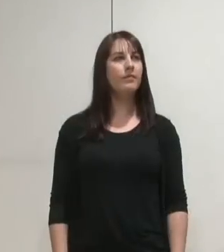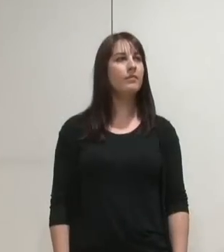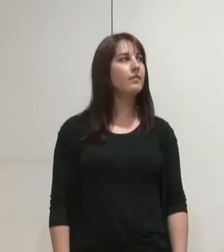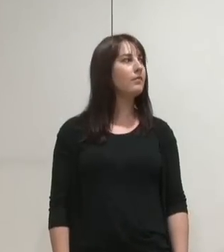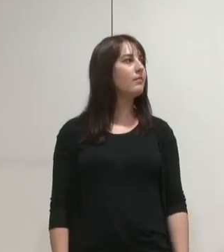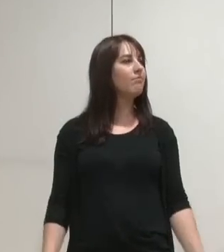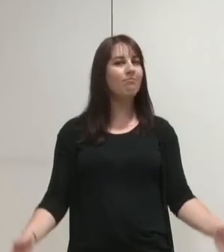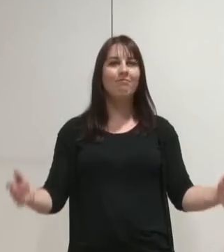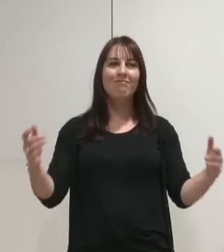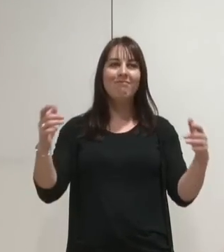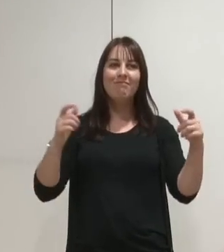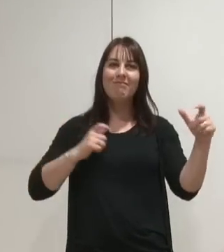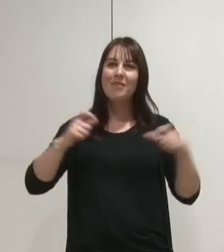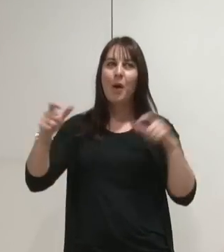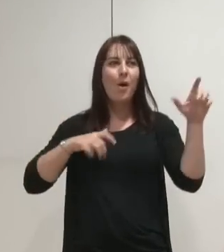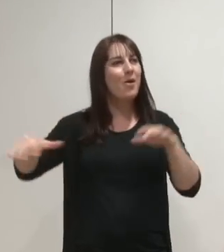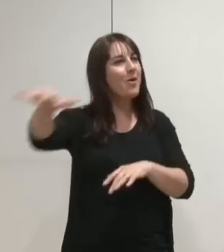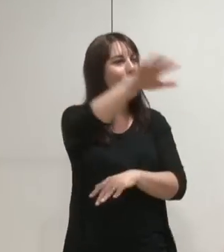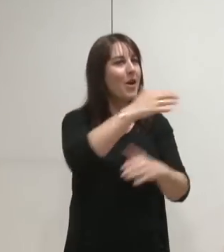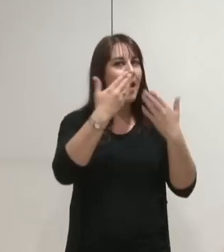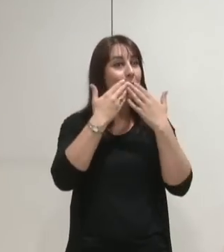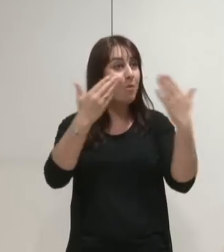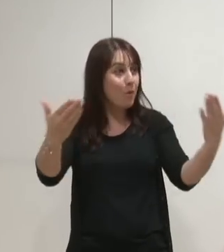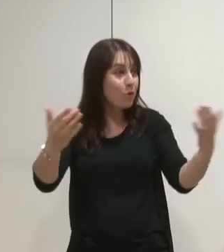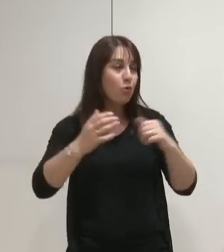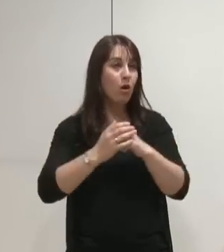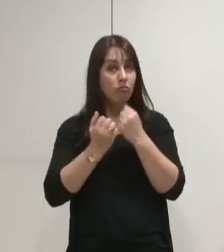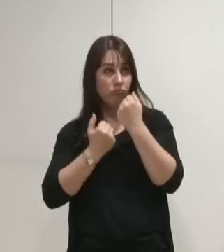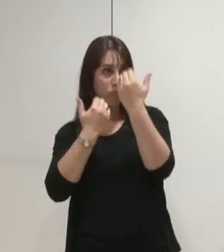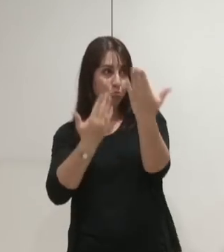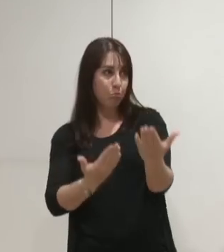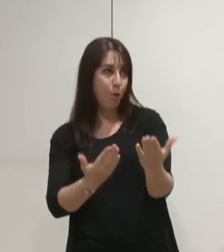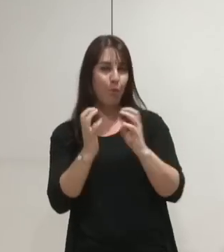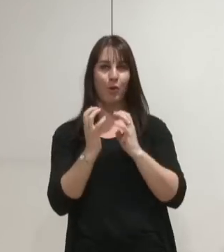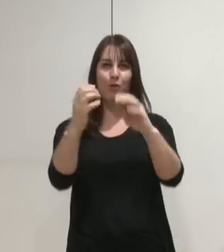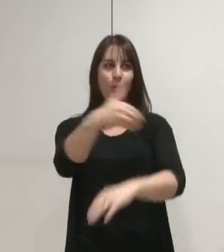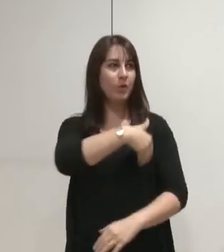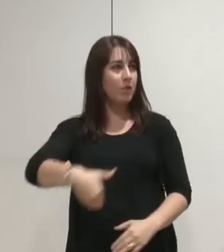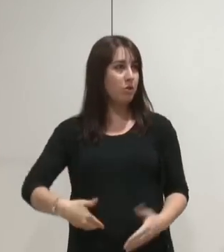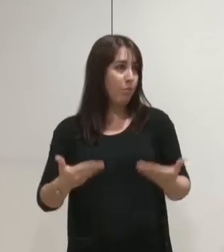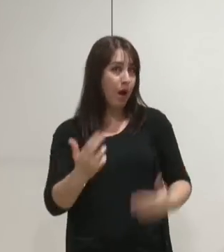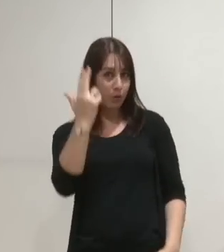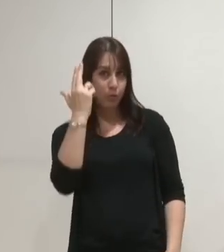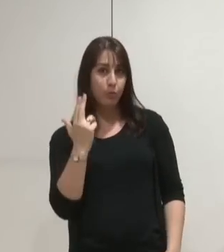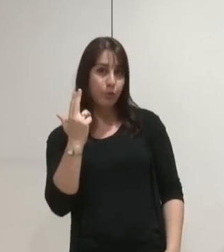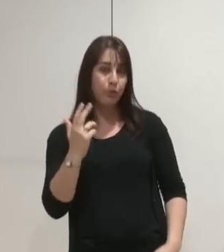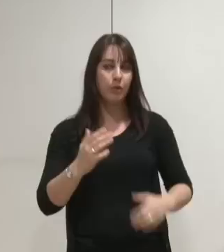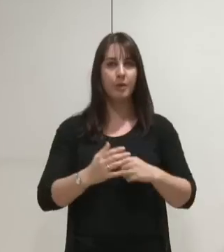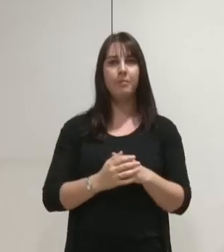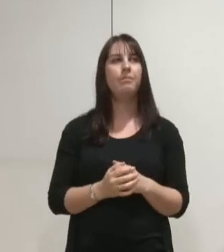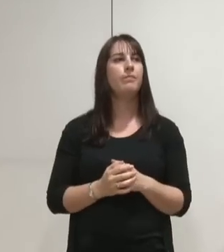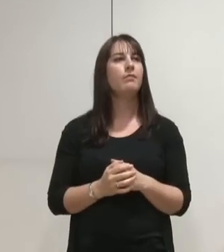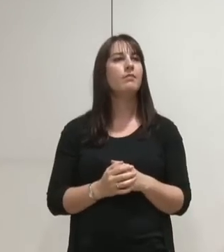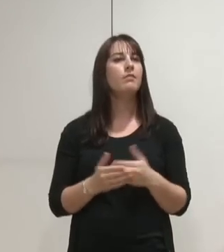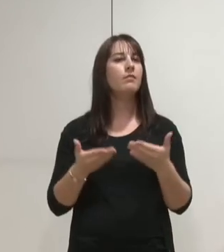chers collègues bonjour à tous je vous propose de démarrer ce conseil municipal et nous allons